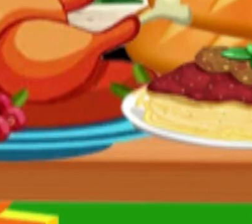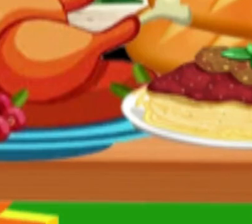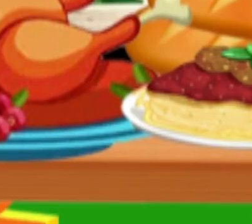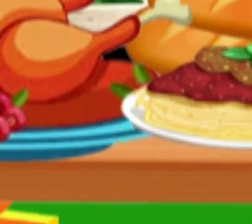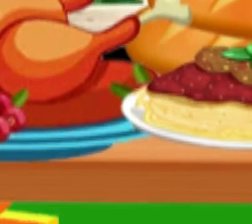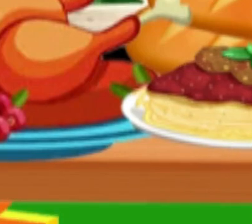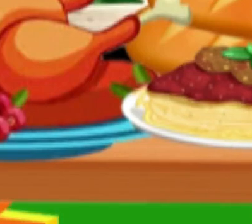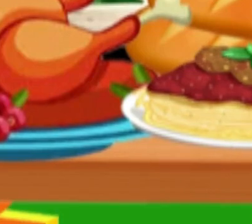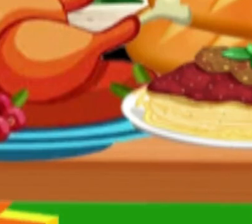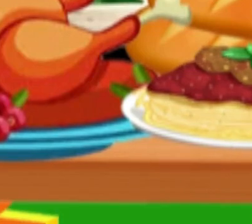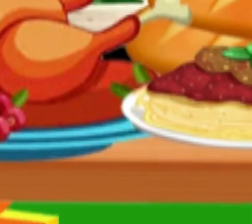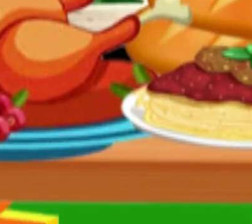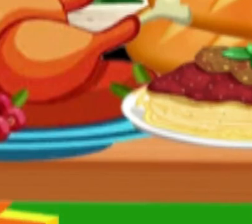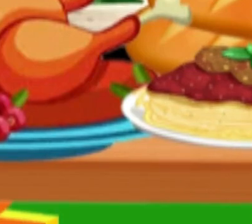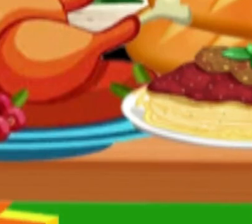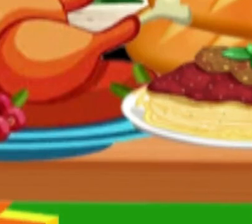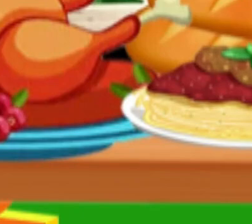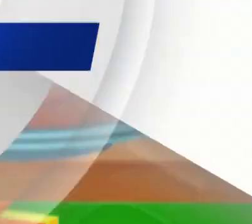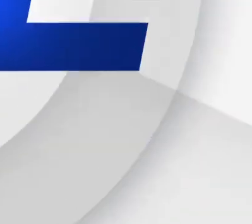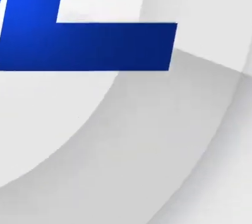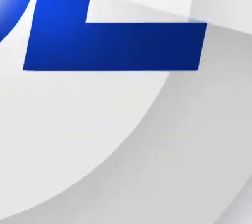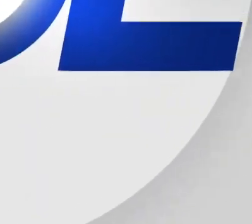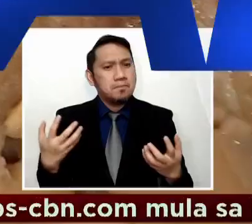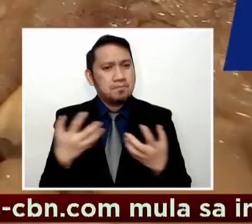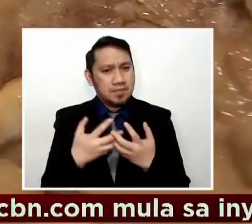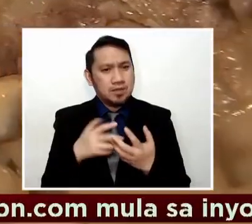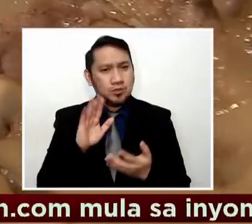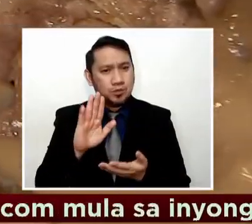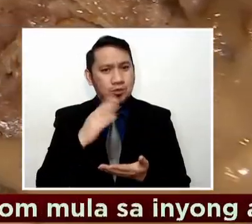at budget-friendly pa.